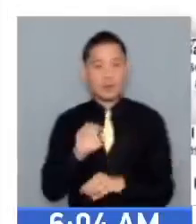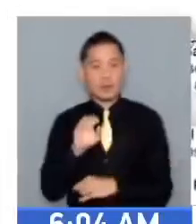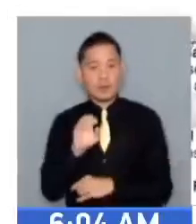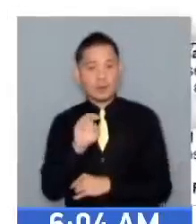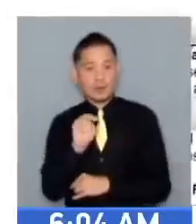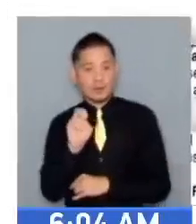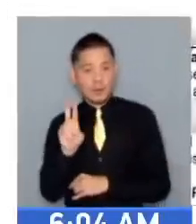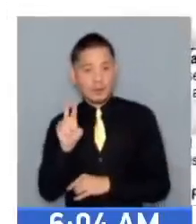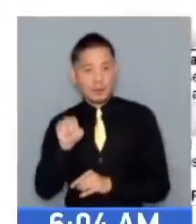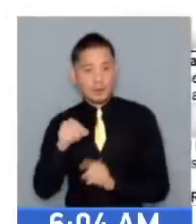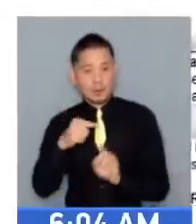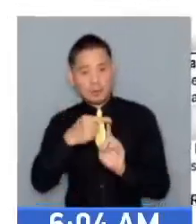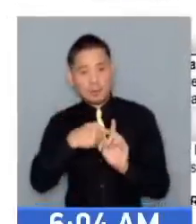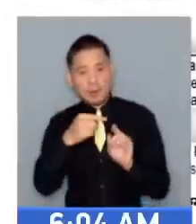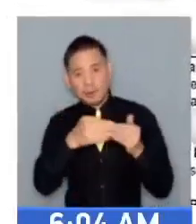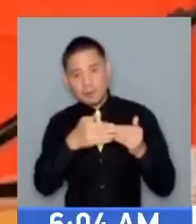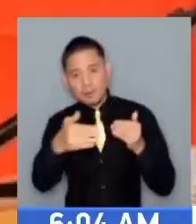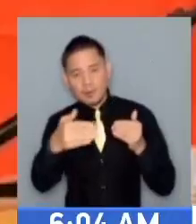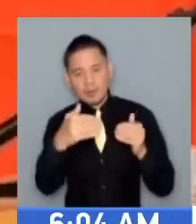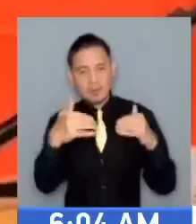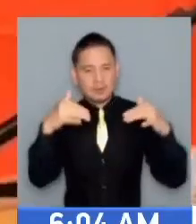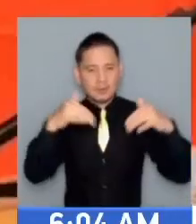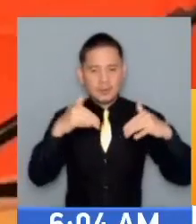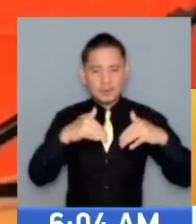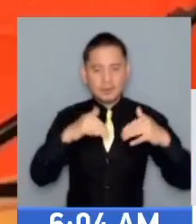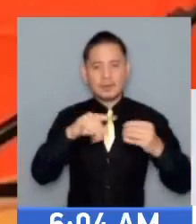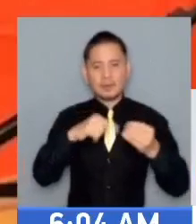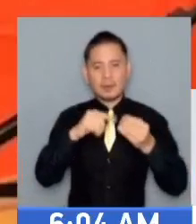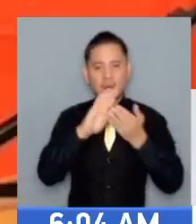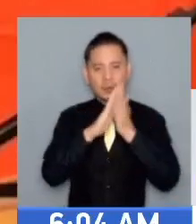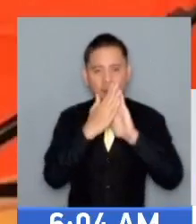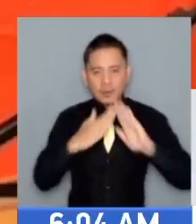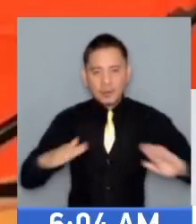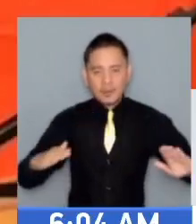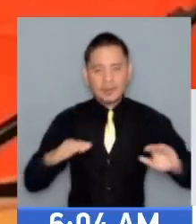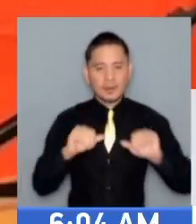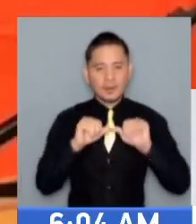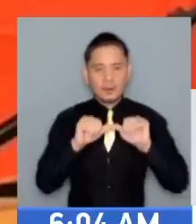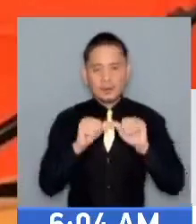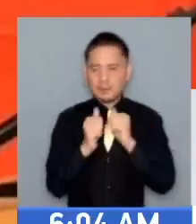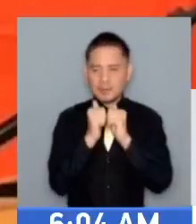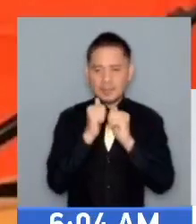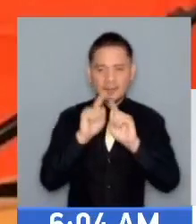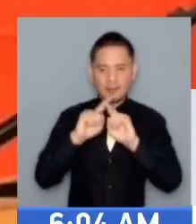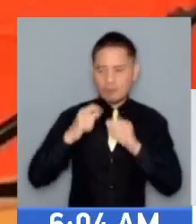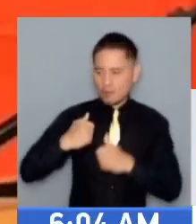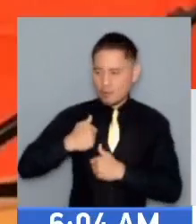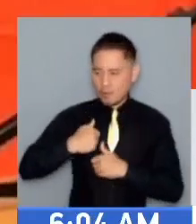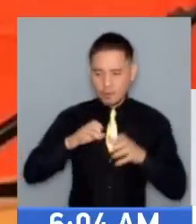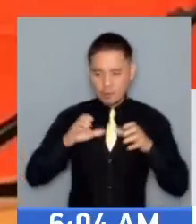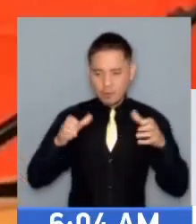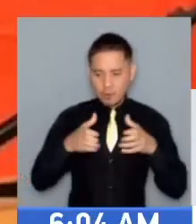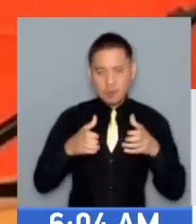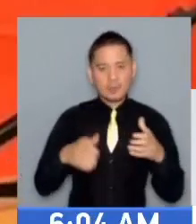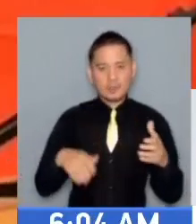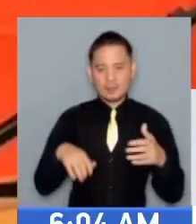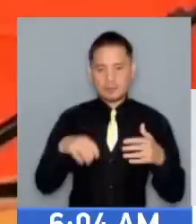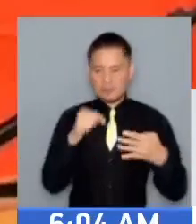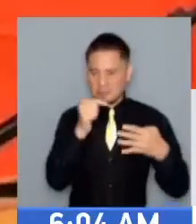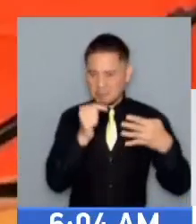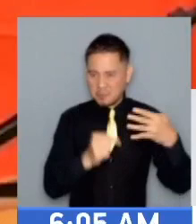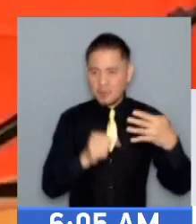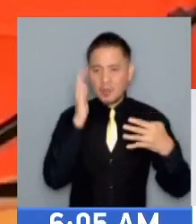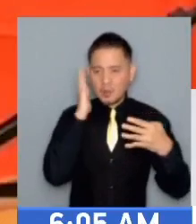matagalang kapayapaan kaya sa ngayon tuloy pa rin ang pagtugis sa mga rebelding grupo. Ang NDFP naman bubuo na ng kanilang peace